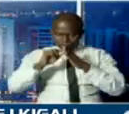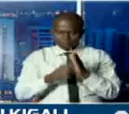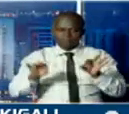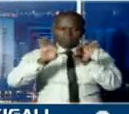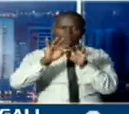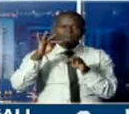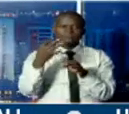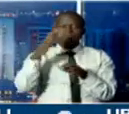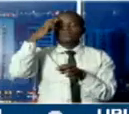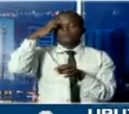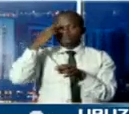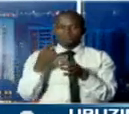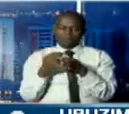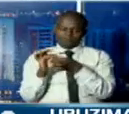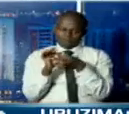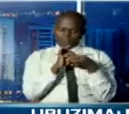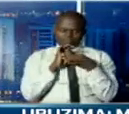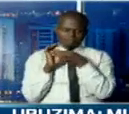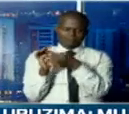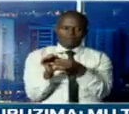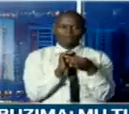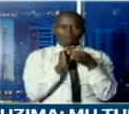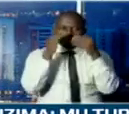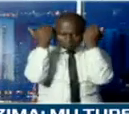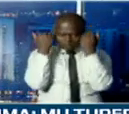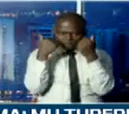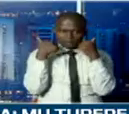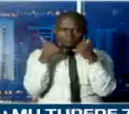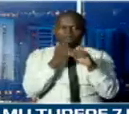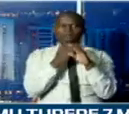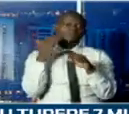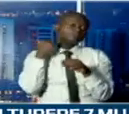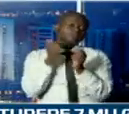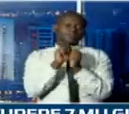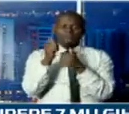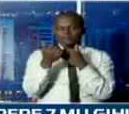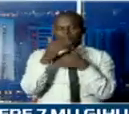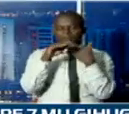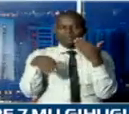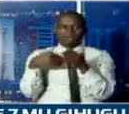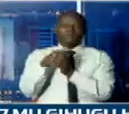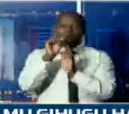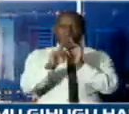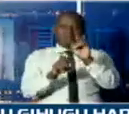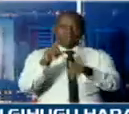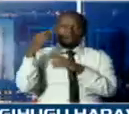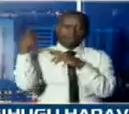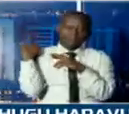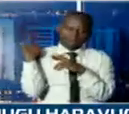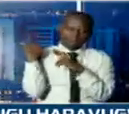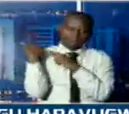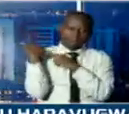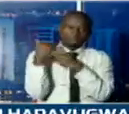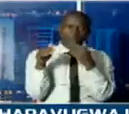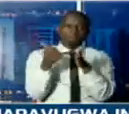enye arizo kwibuka, tubumwe, guharanira ubutabera, kurwanya Jenoside n'ingengabitekerezo, kubazwa inshingano